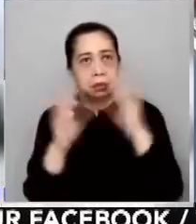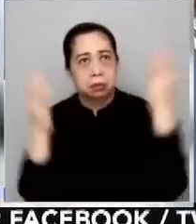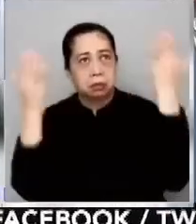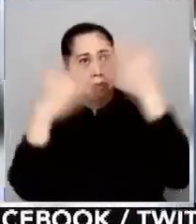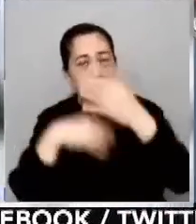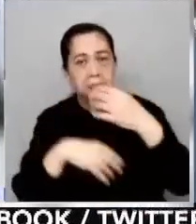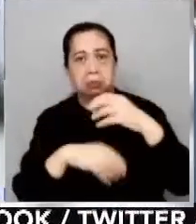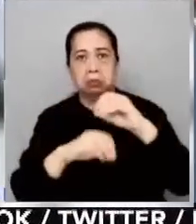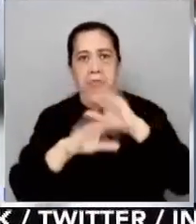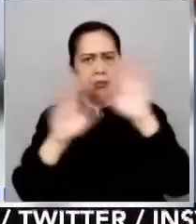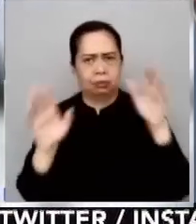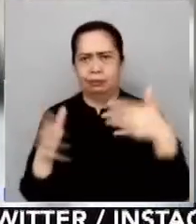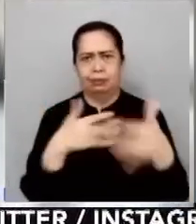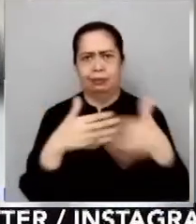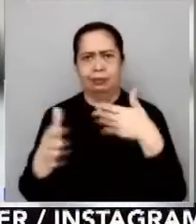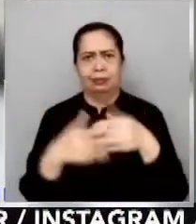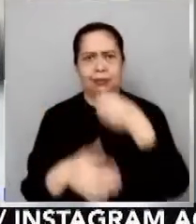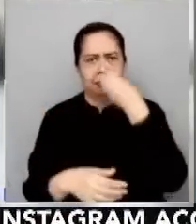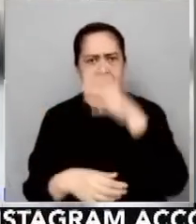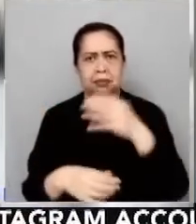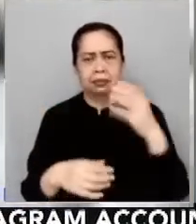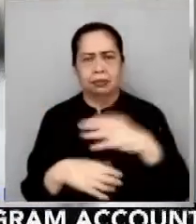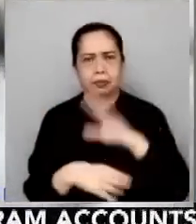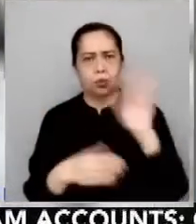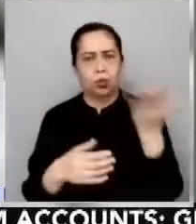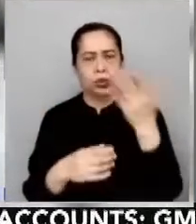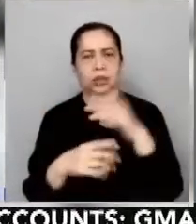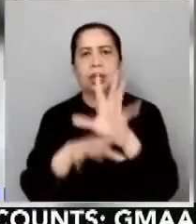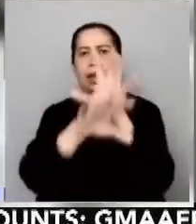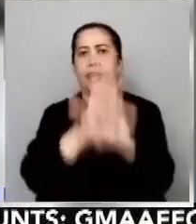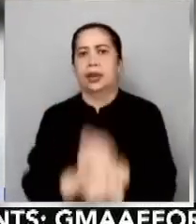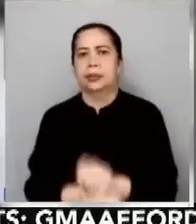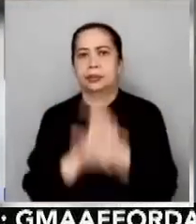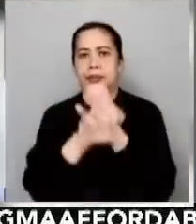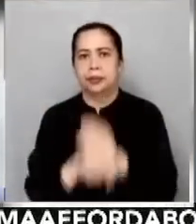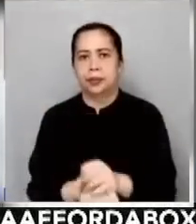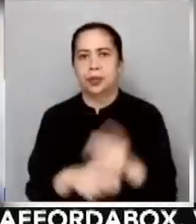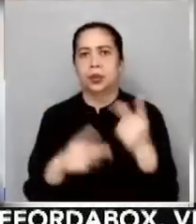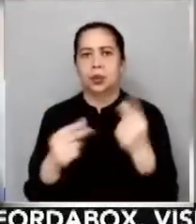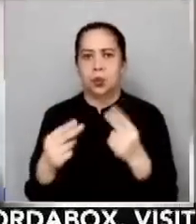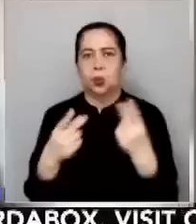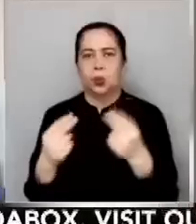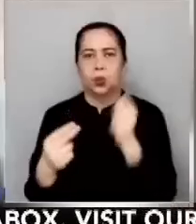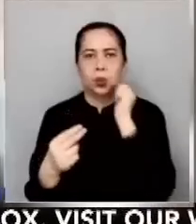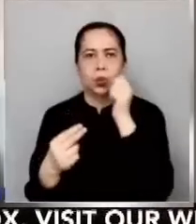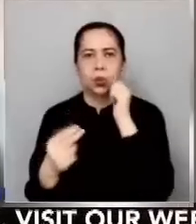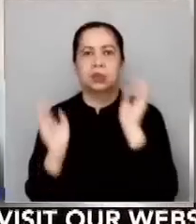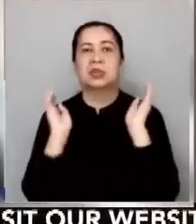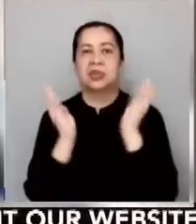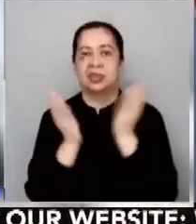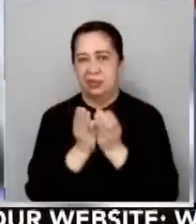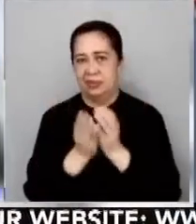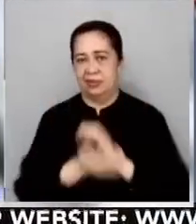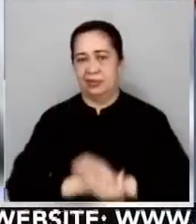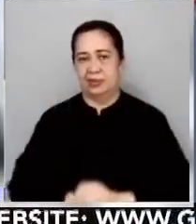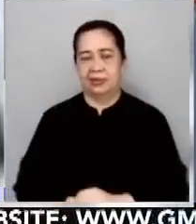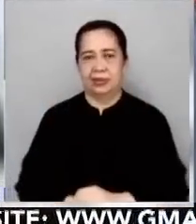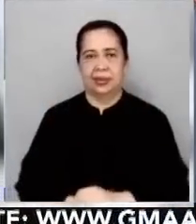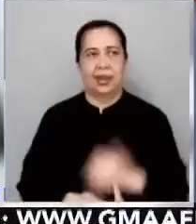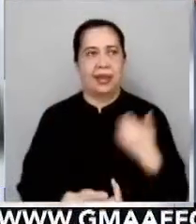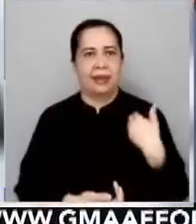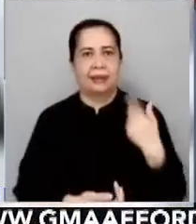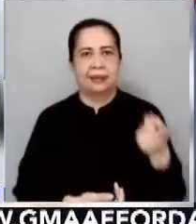Yung mga kabataan dito, ayun na nakasanayan nilang gawin, gawa ng, yun nga, sa mga barkada nila, may mga ano kasi, may